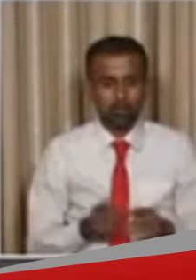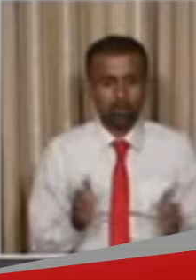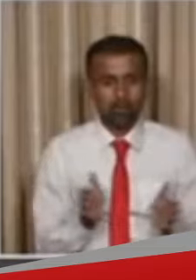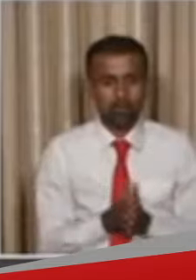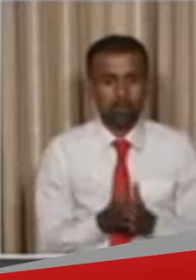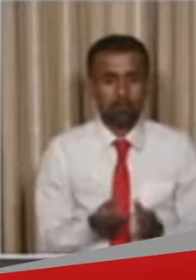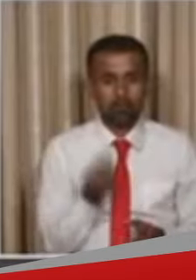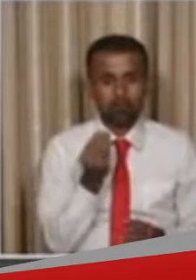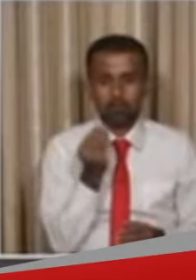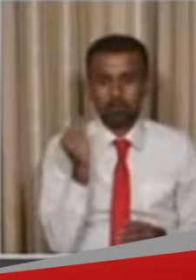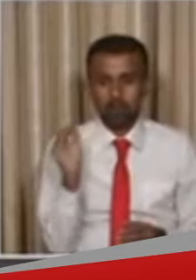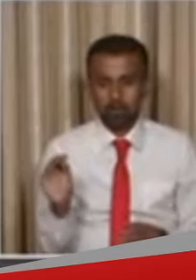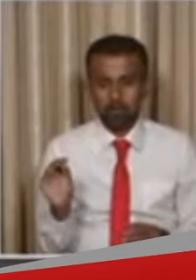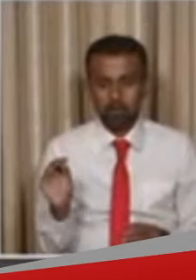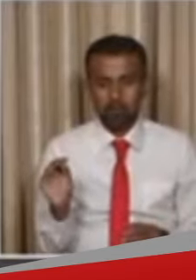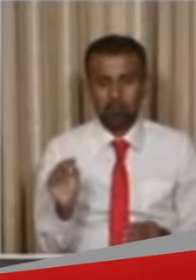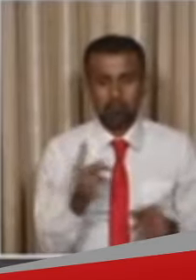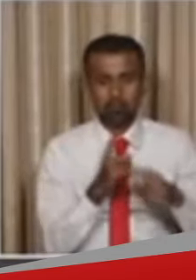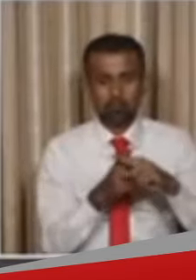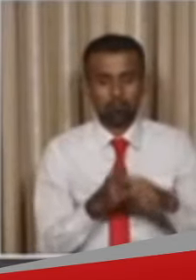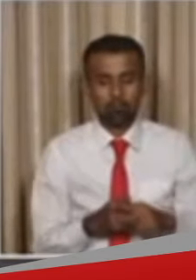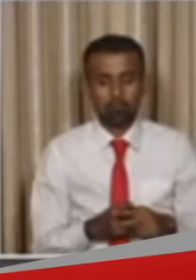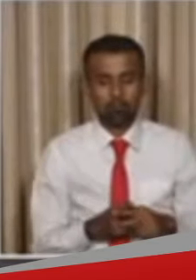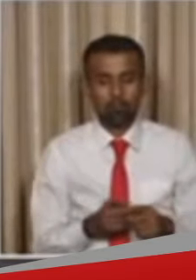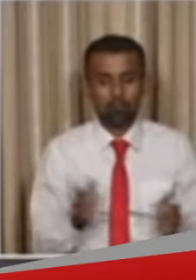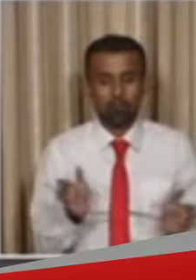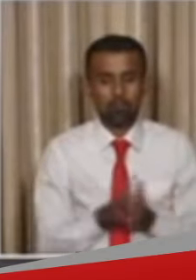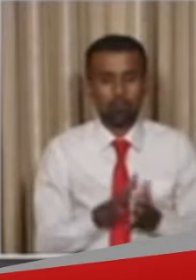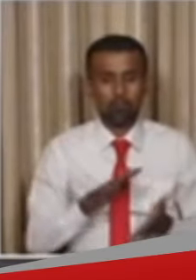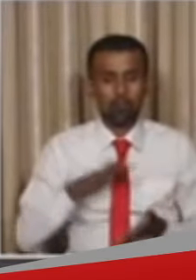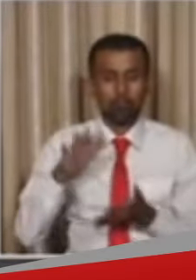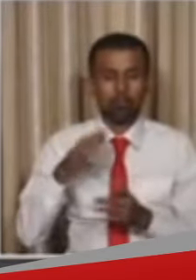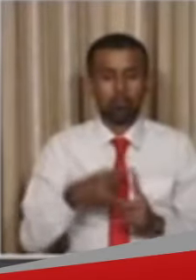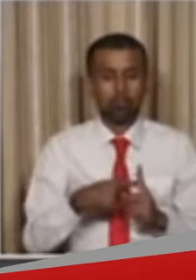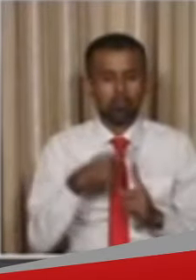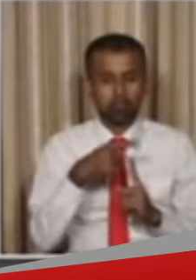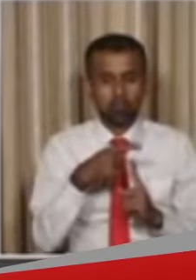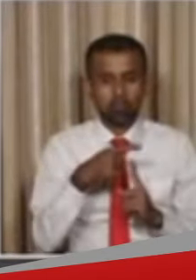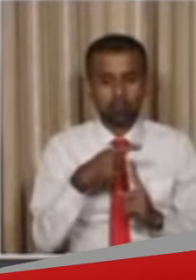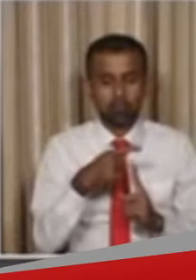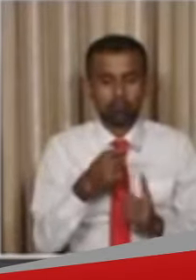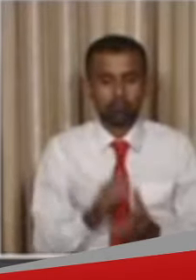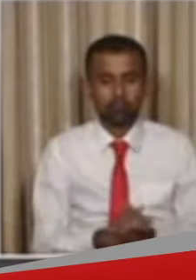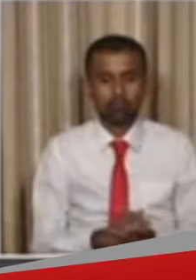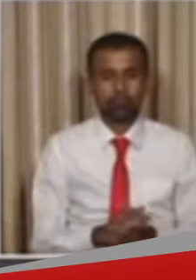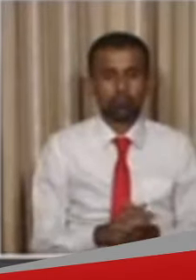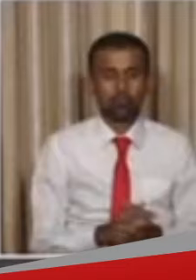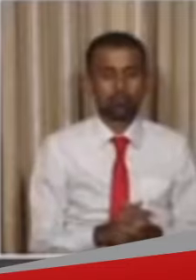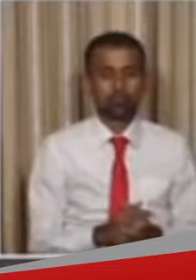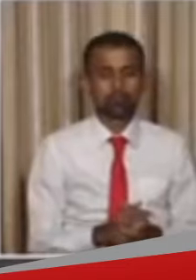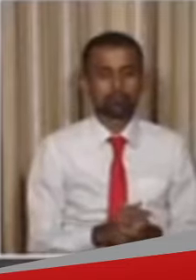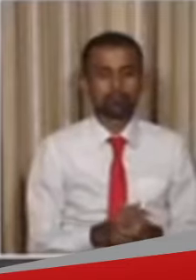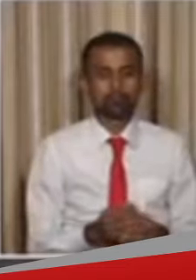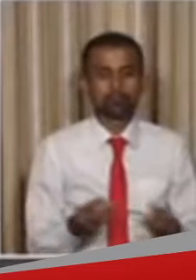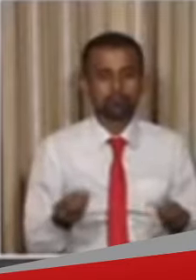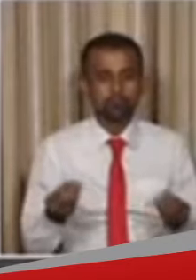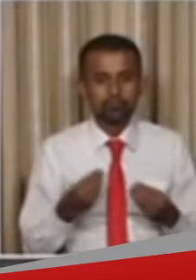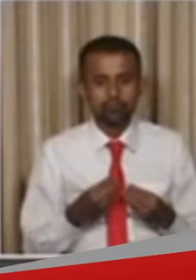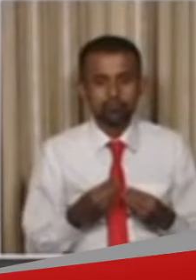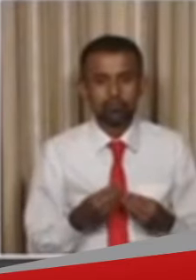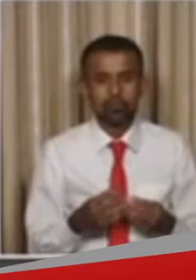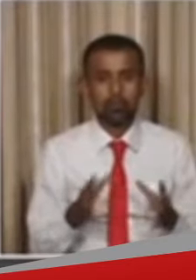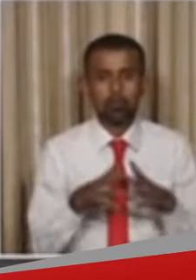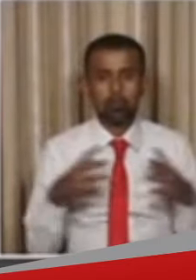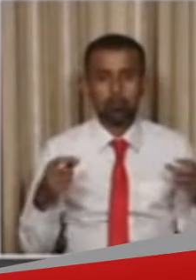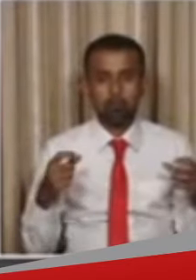වලට වැලියු වැඩ් අපනායන දිරිමත් කිරීම සඳහා ඒ වෙනුවෙන් ගෙන්නන මූලද්‍රව්‍ය